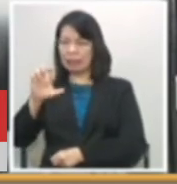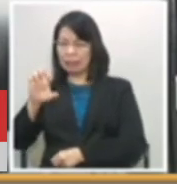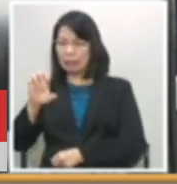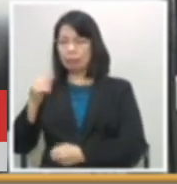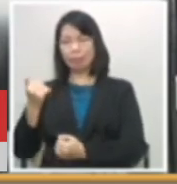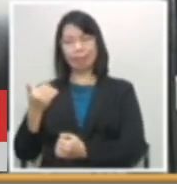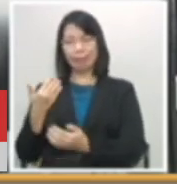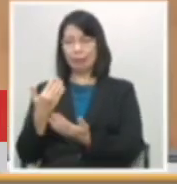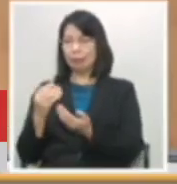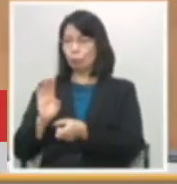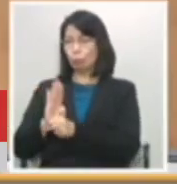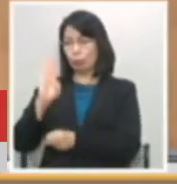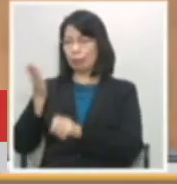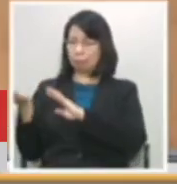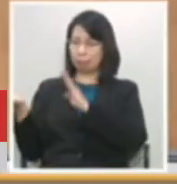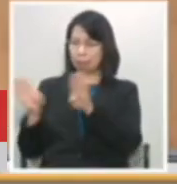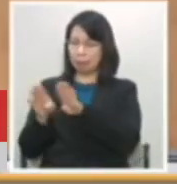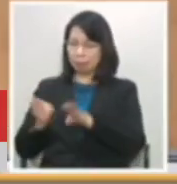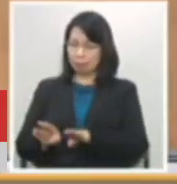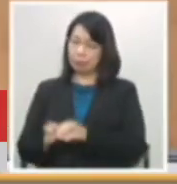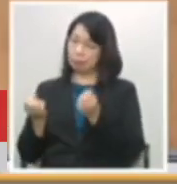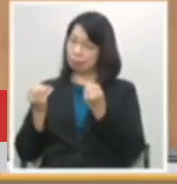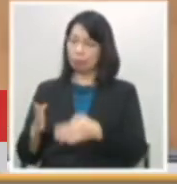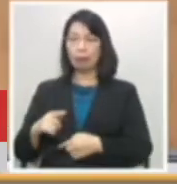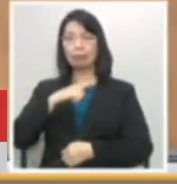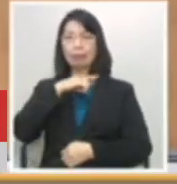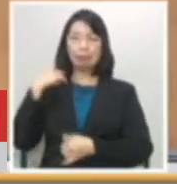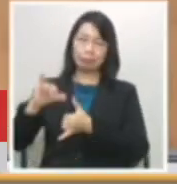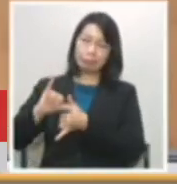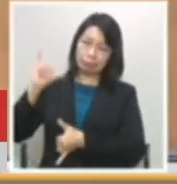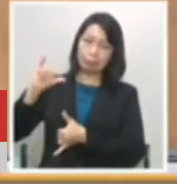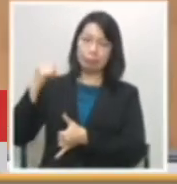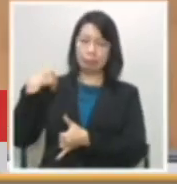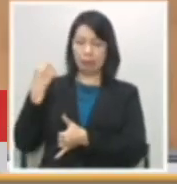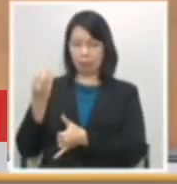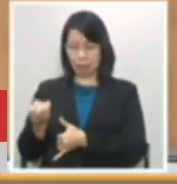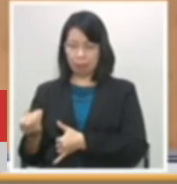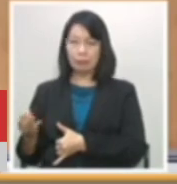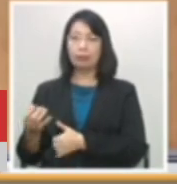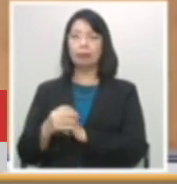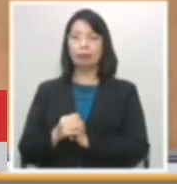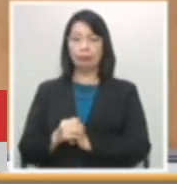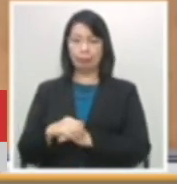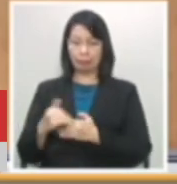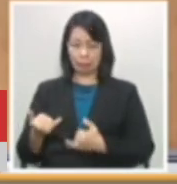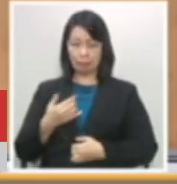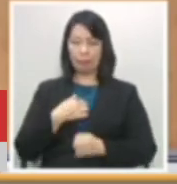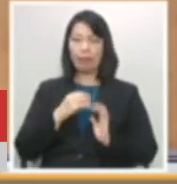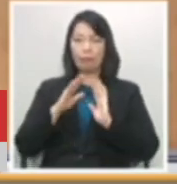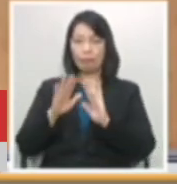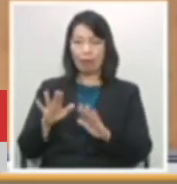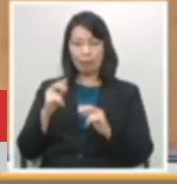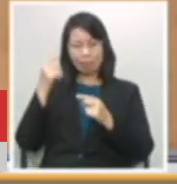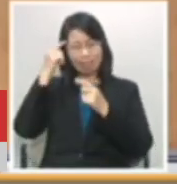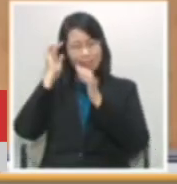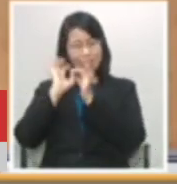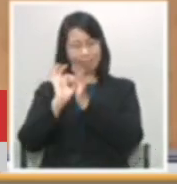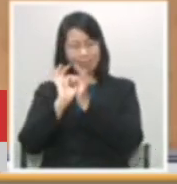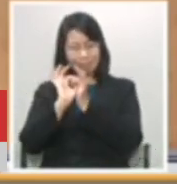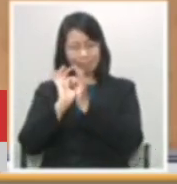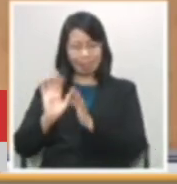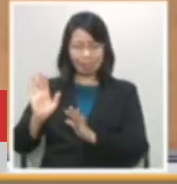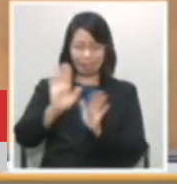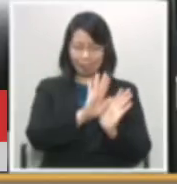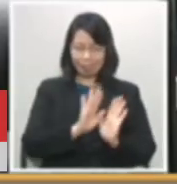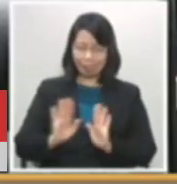จการฆ่าตัวตายไปตามๆกันแต่ประเด็นที่ที่ฉันอยากจะฝากไว้และก็แสดงความเป็นห่วงนั่นก็คือรัฐบ